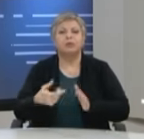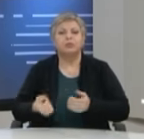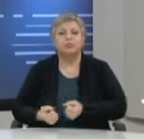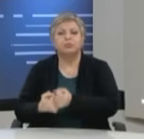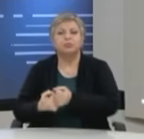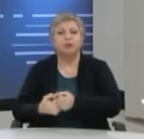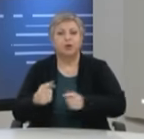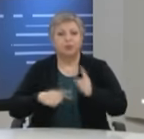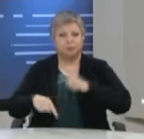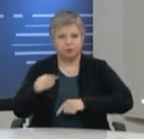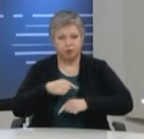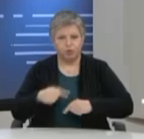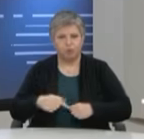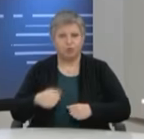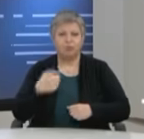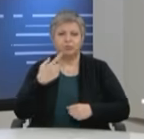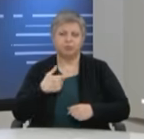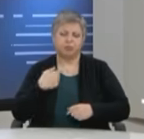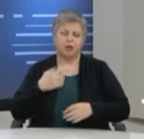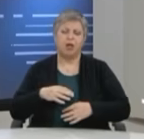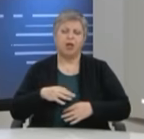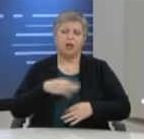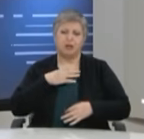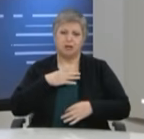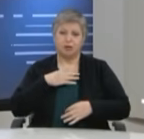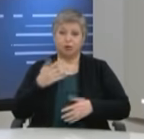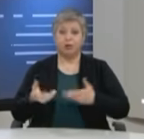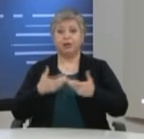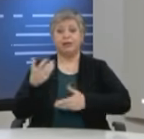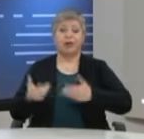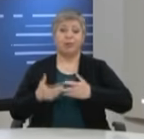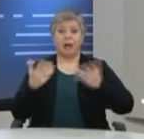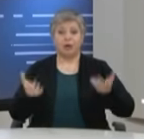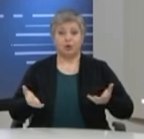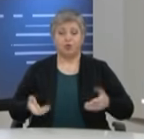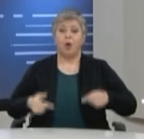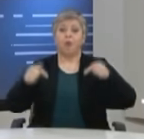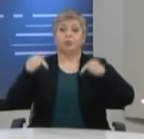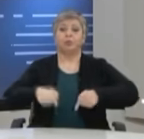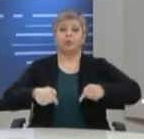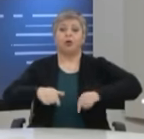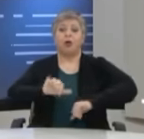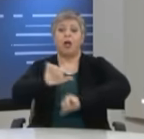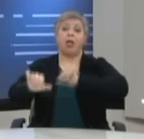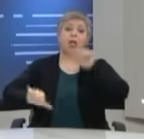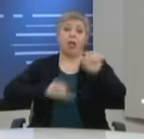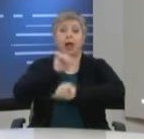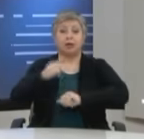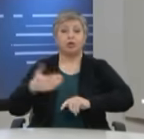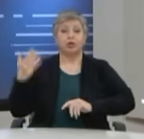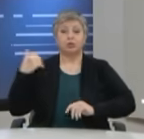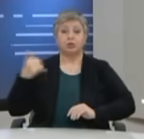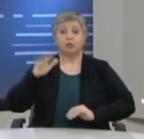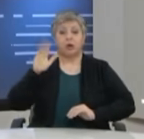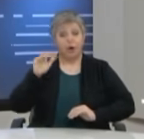Ναι. Κατήσια. Είναι ο ίδιος ο κύριος Καμένος που τώρα φοράει τη στολή του Μακεδονομάχου όταν τον Ιούλιο μπορούσε